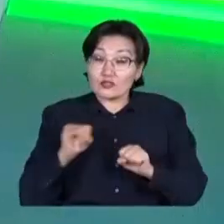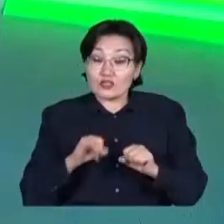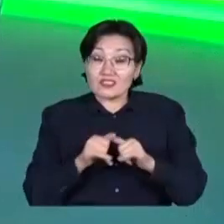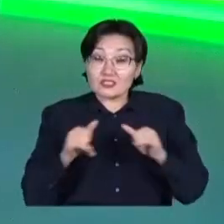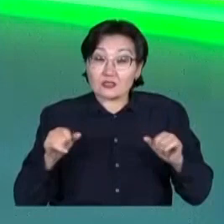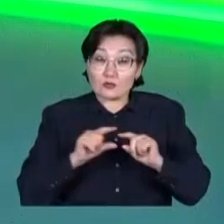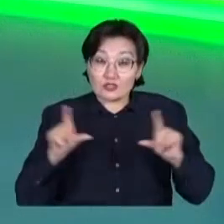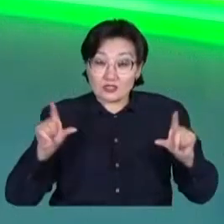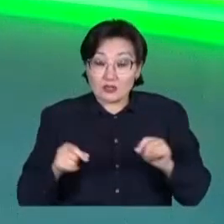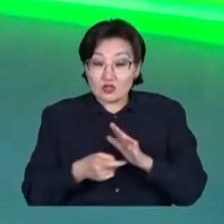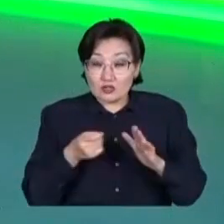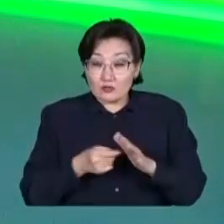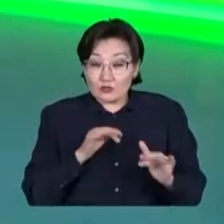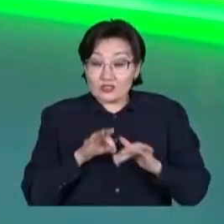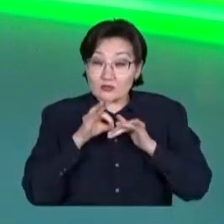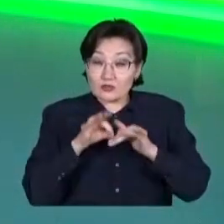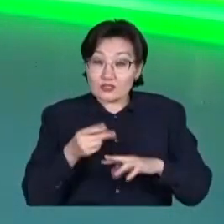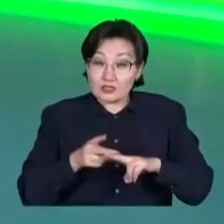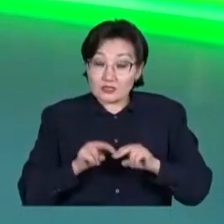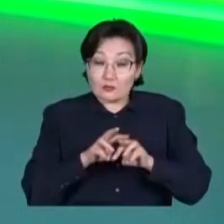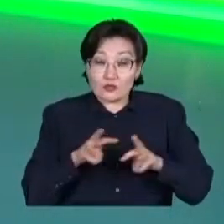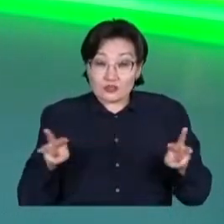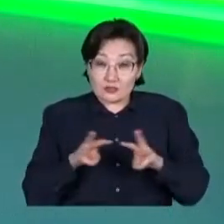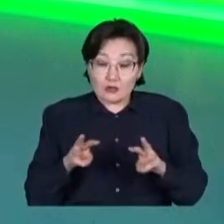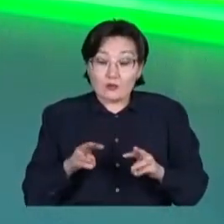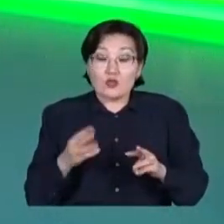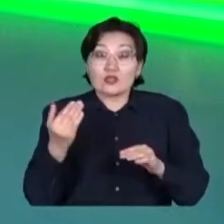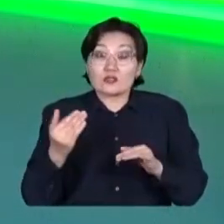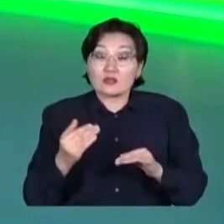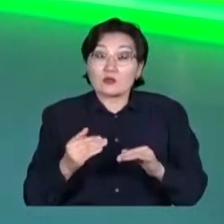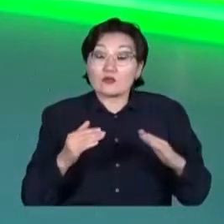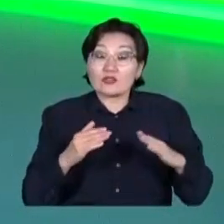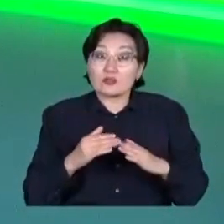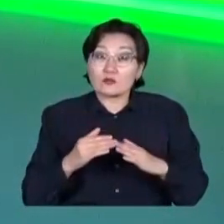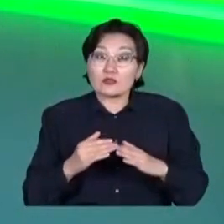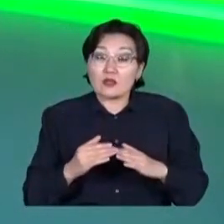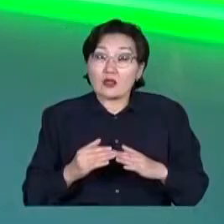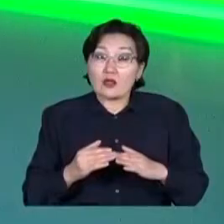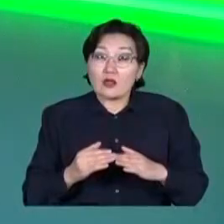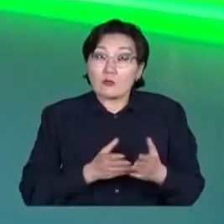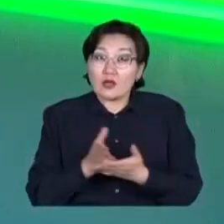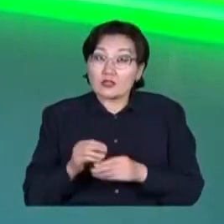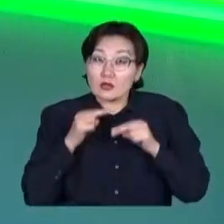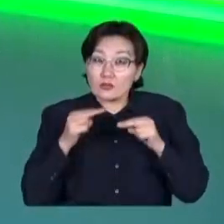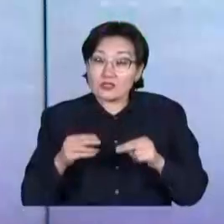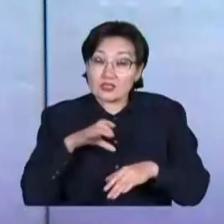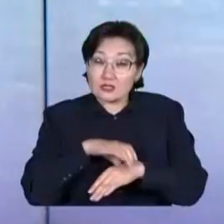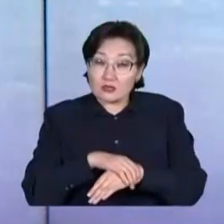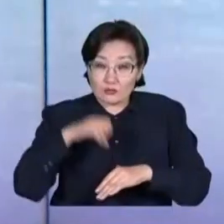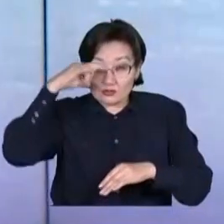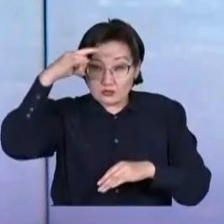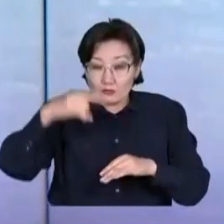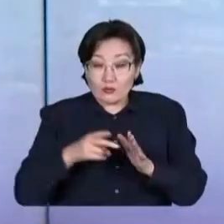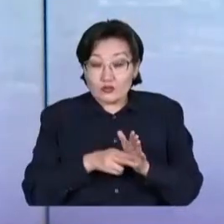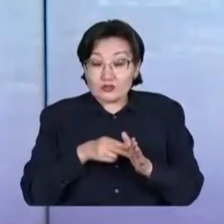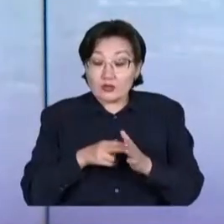дамыту агенттігі тергеу жүргізіп, аталған министрліктердің белгілі бір субъектілерге басымдық бергенін анықтаған. Бұдан бөлек Қазақстан темір